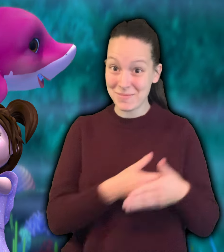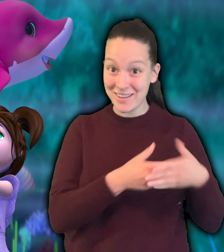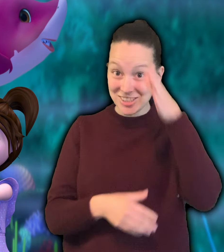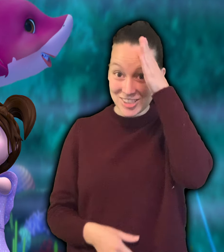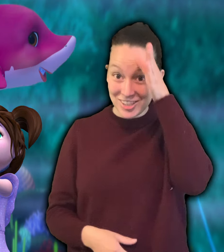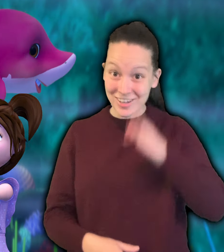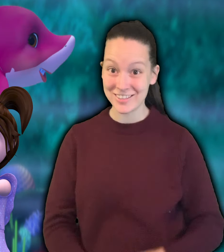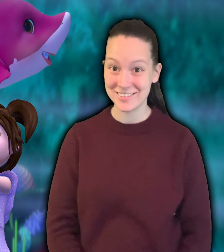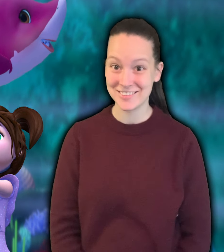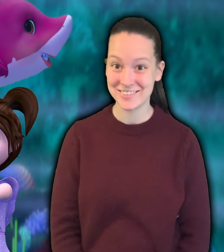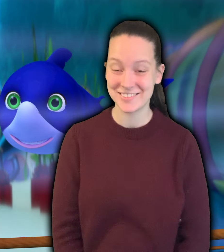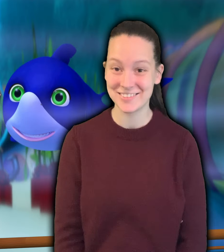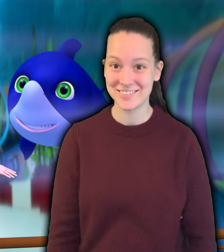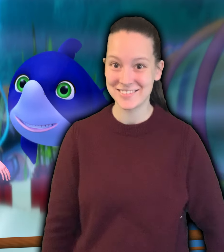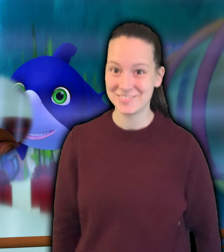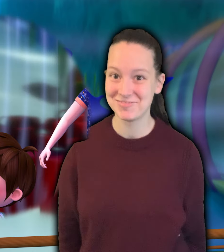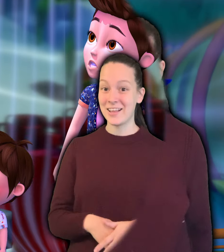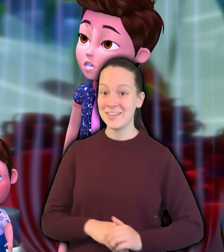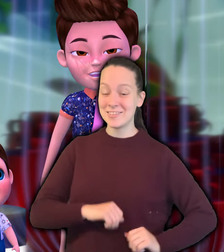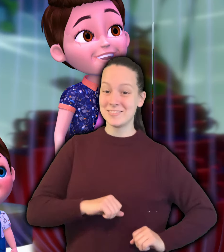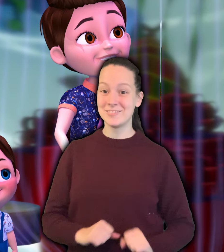ちびザメ